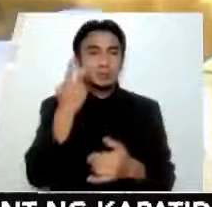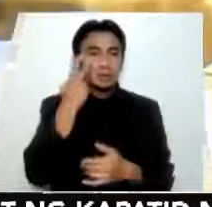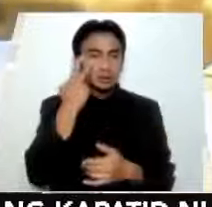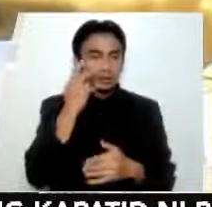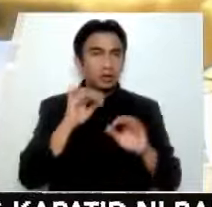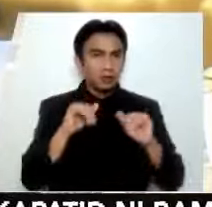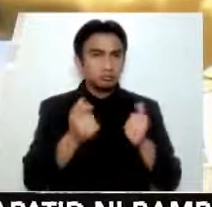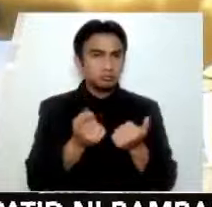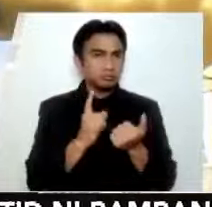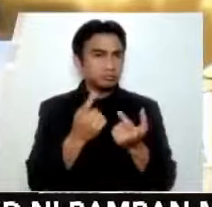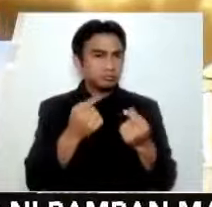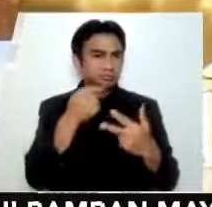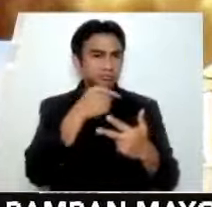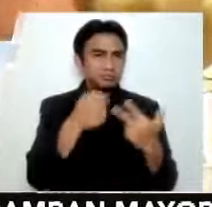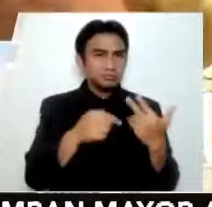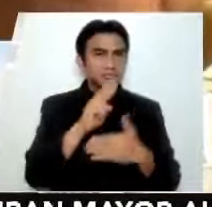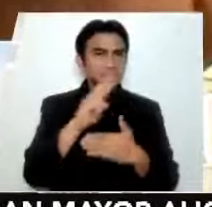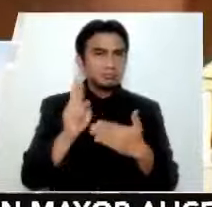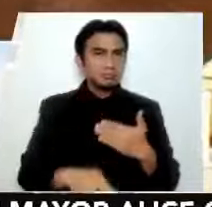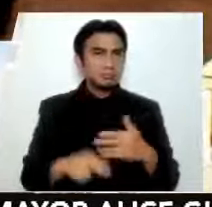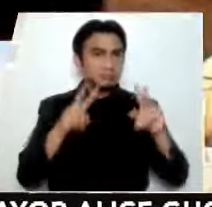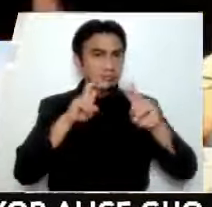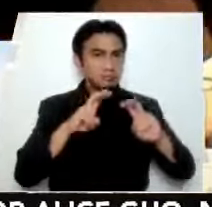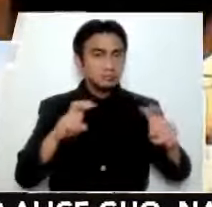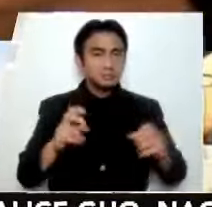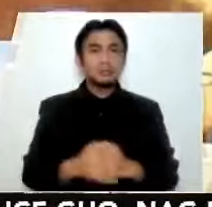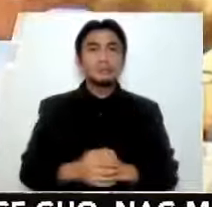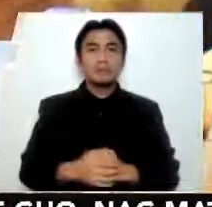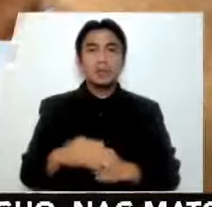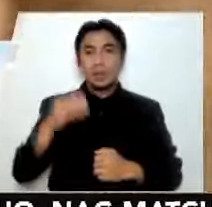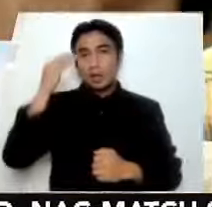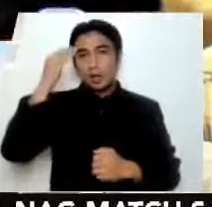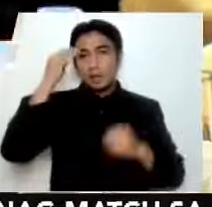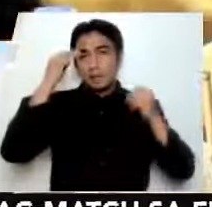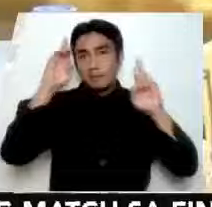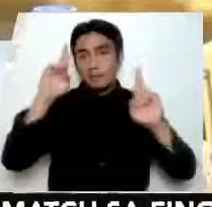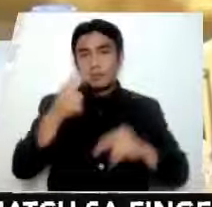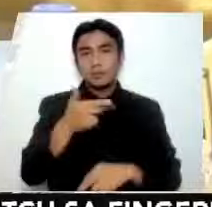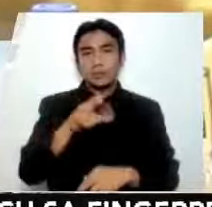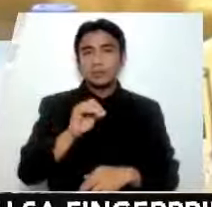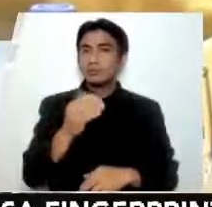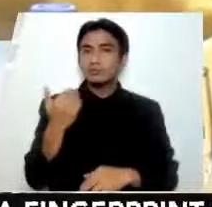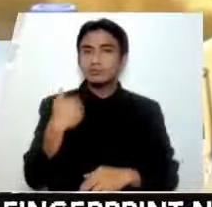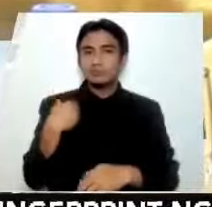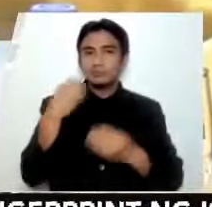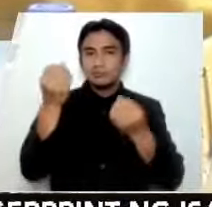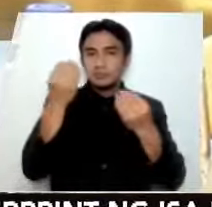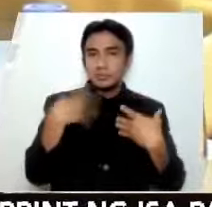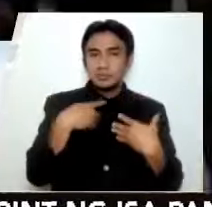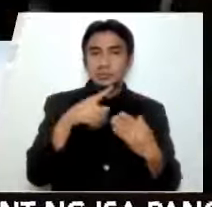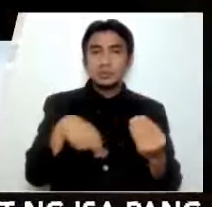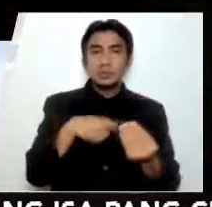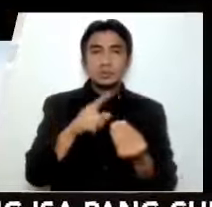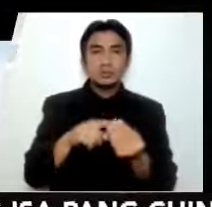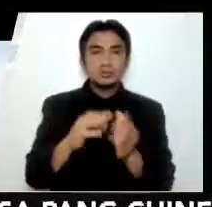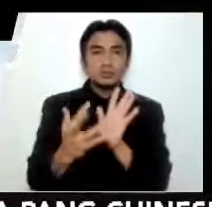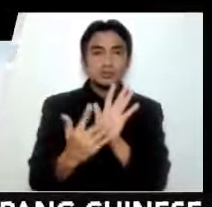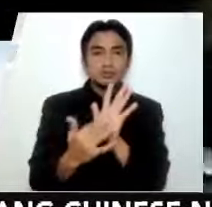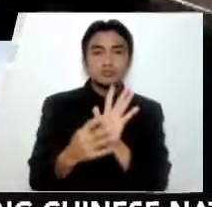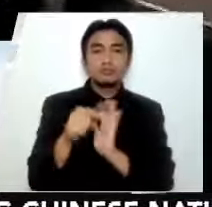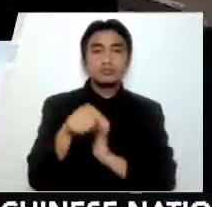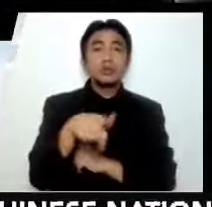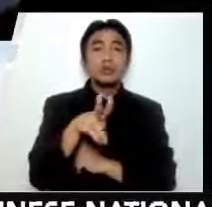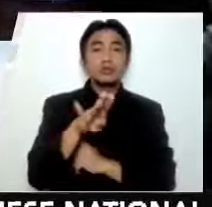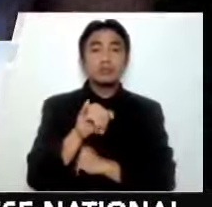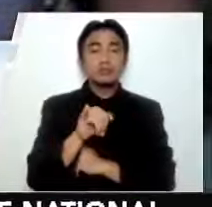Ayon sa abogado ni Mayor Goh, hindi pa opisyal na naipapaalam sa kanila ang fingerprint findings ng NBI. Pero susuriin daw